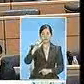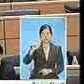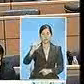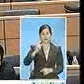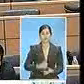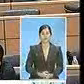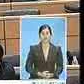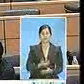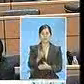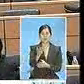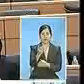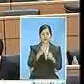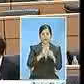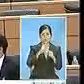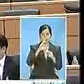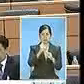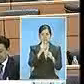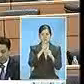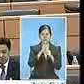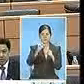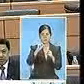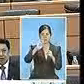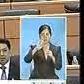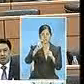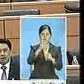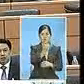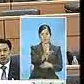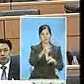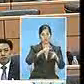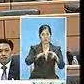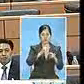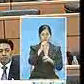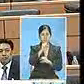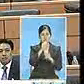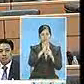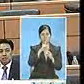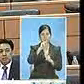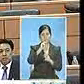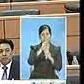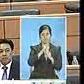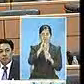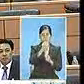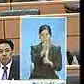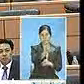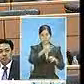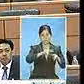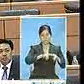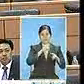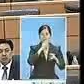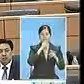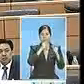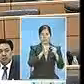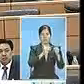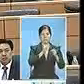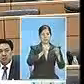โอเคงั้นท่านทำนี้ด้วยกันนะ ครับผมขออนุญาตเองท่านสุนัยนั่งเถอะผมขออนุญาตอย่างนี้เพราะว่าถ้าท่านสุนัยลุกขึ้นอย่